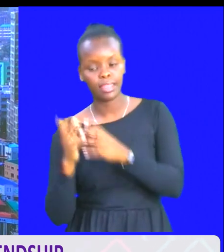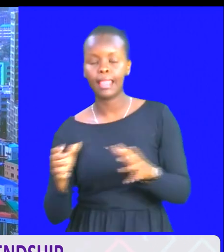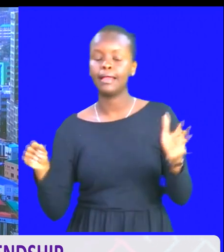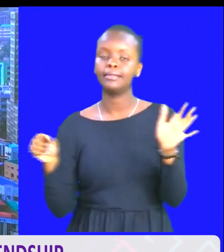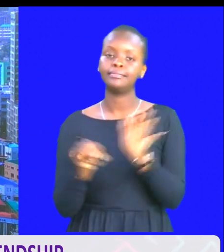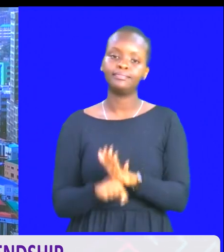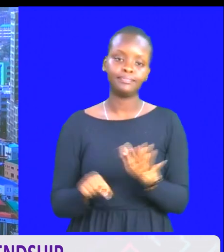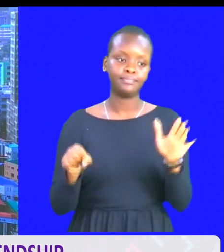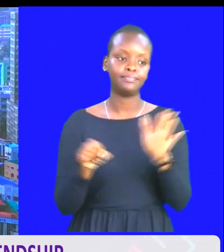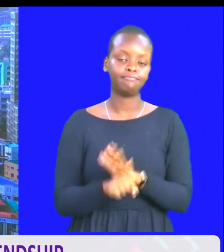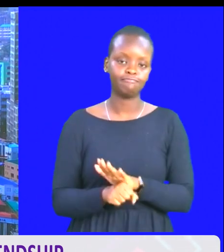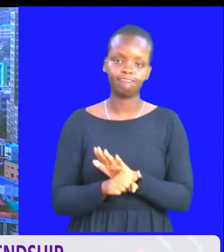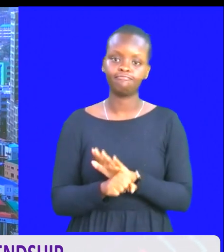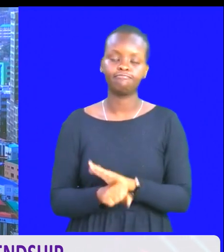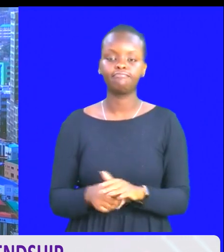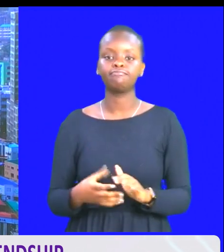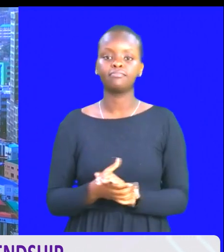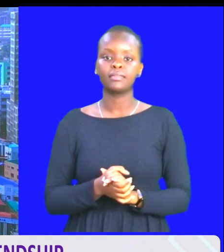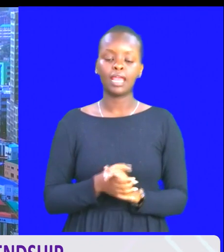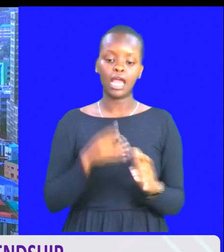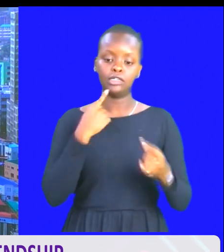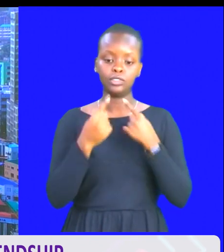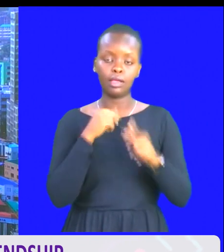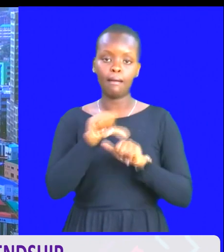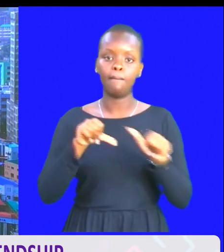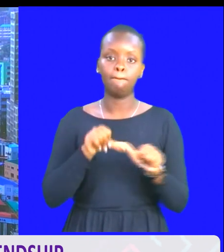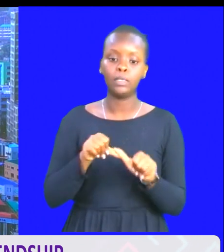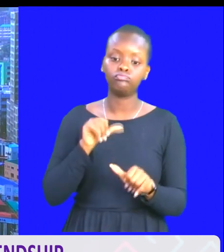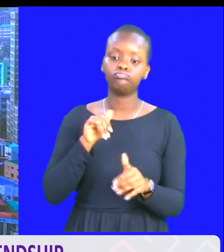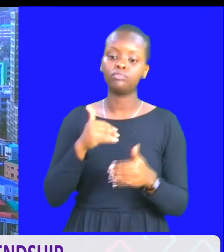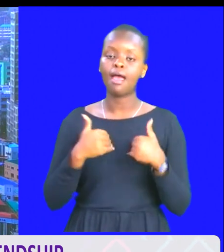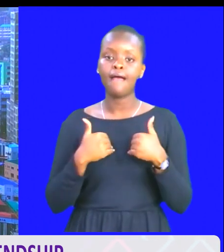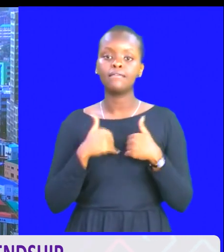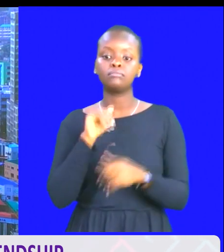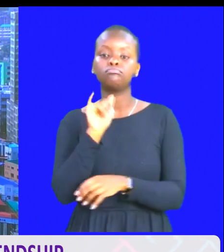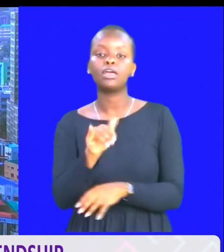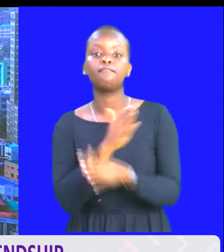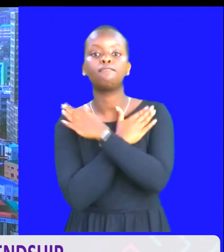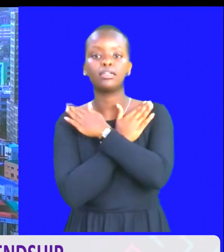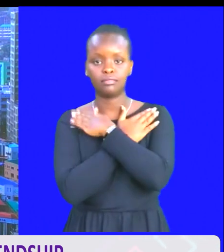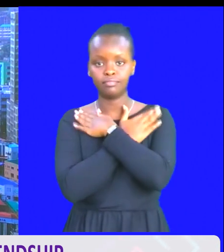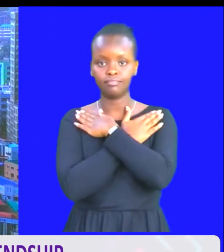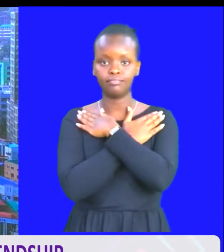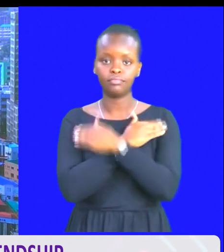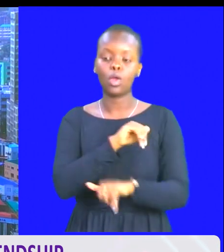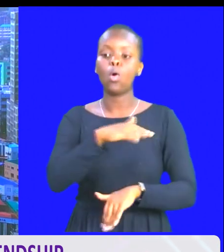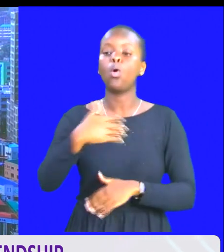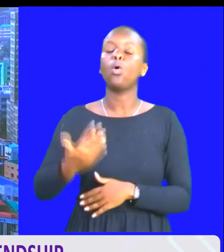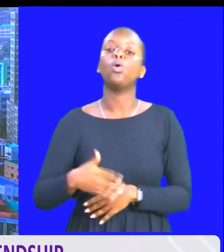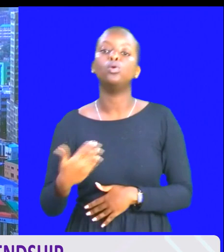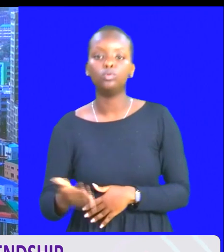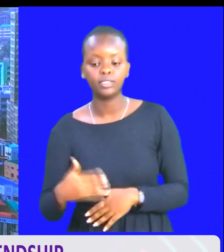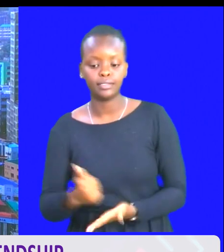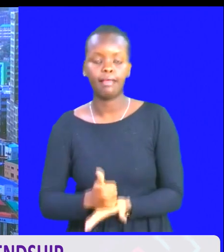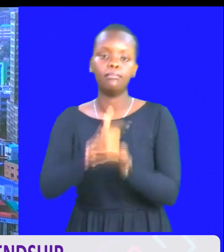sisi ni binadamu mama namna gani so we're talking about having that particular friend that is always coming through for you